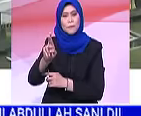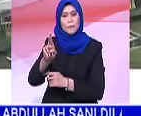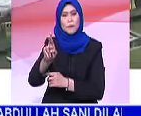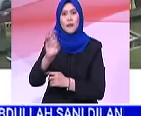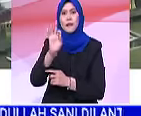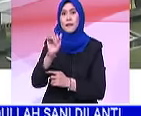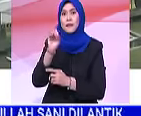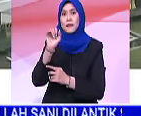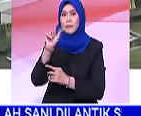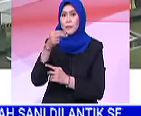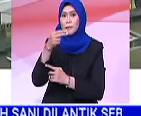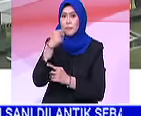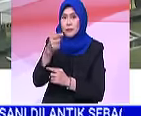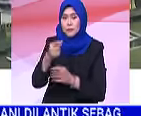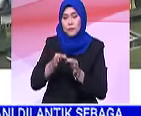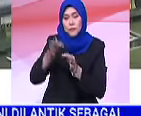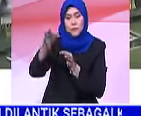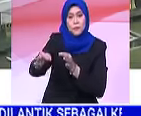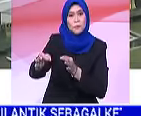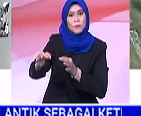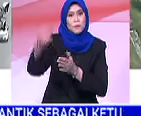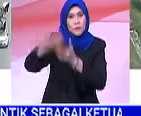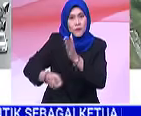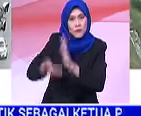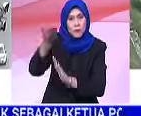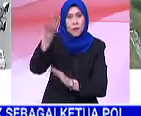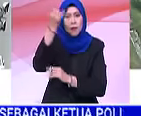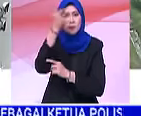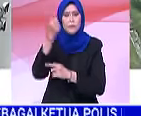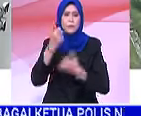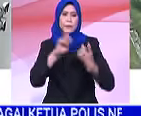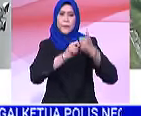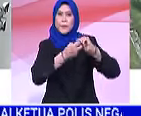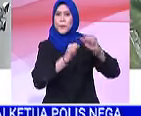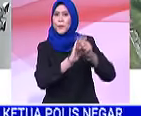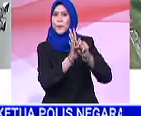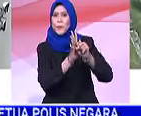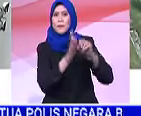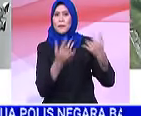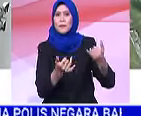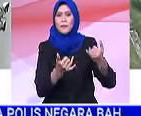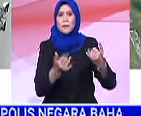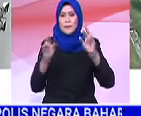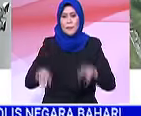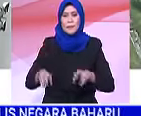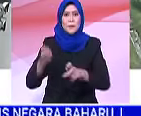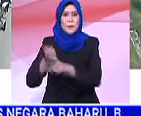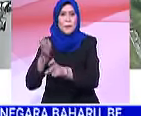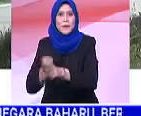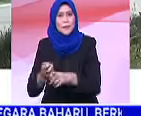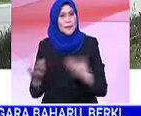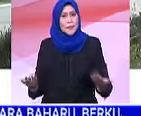dalam kenyataan menyebut keputusan penangguhan itu selepas mengambil kira kesan penularan wabak COVID-19 ke atas kehidupan rakyat. Beliau